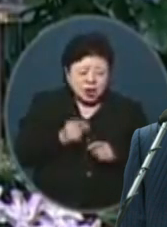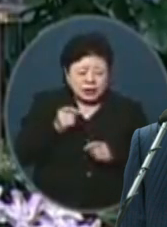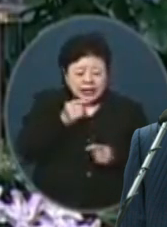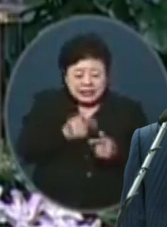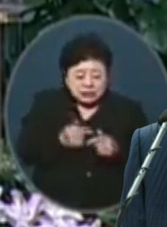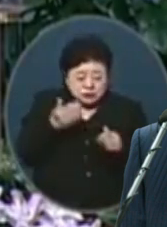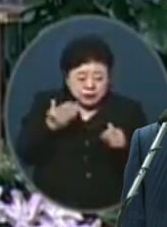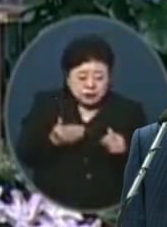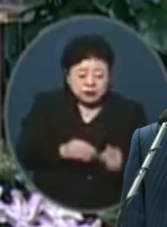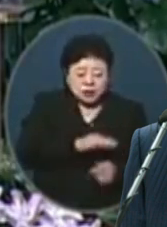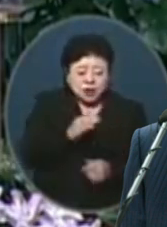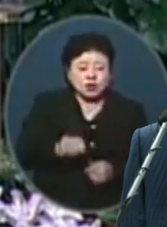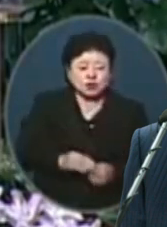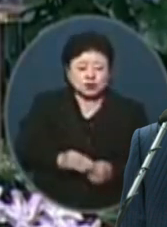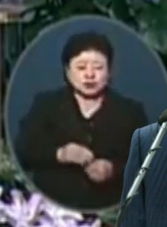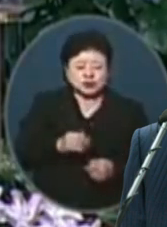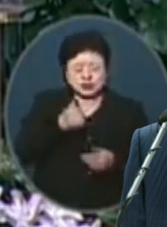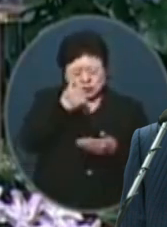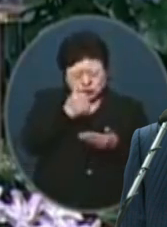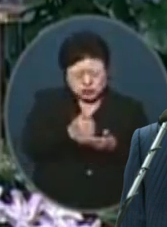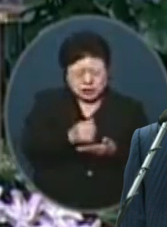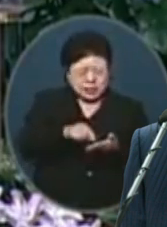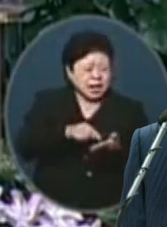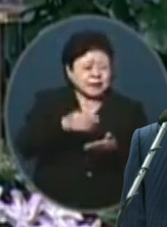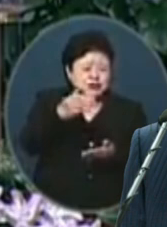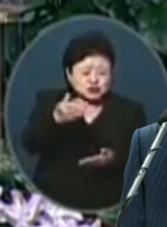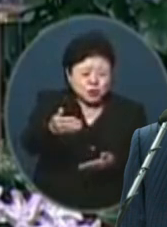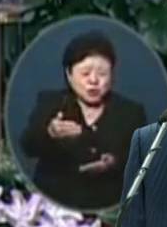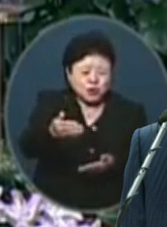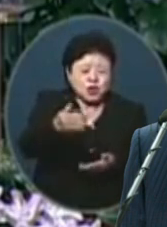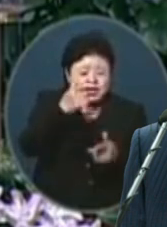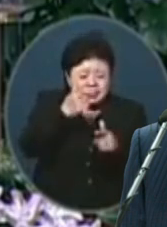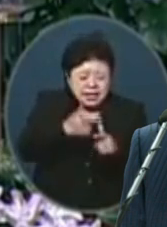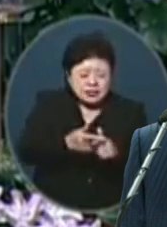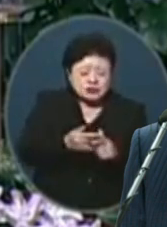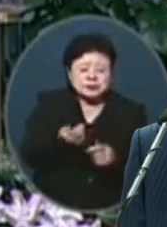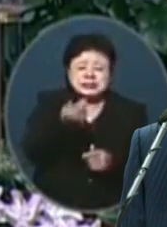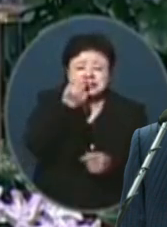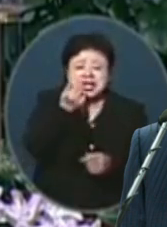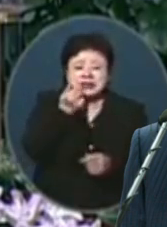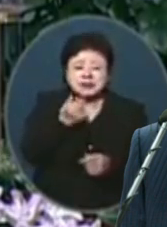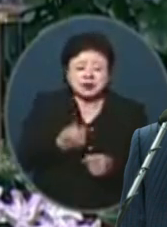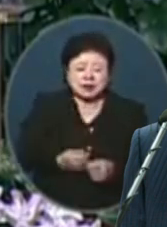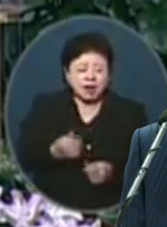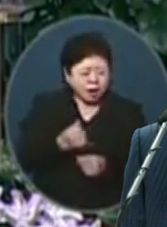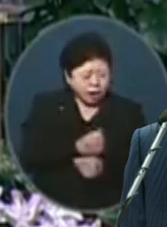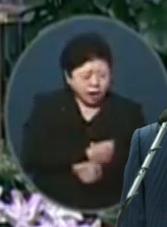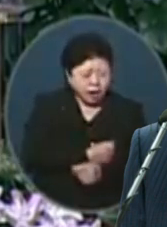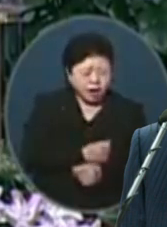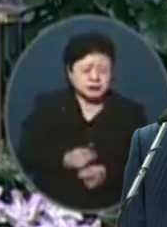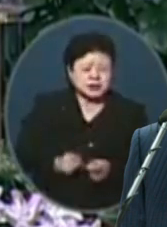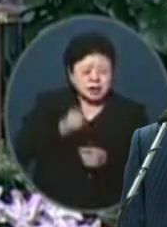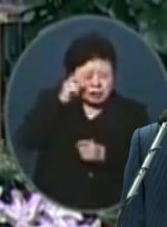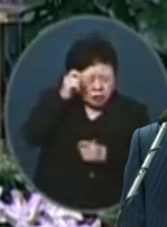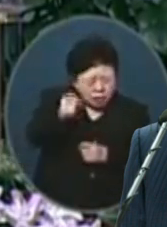우리의 유한한 죄를 다 갚아도 예수님의 생명의 엄청난